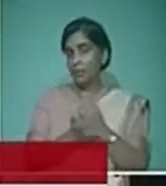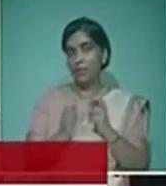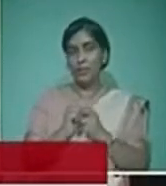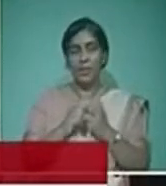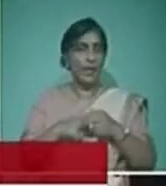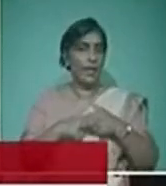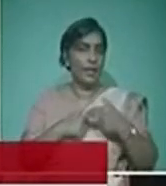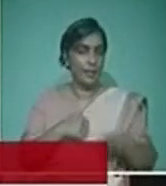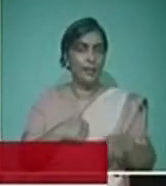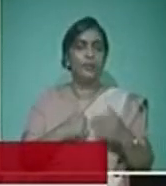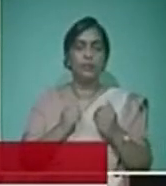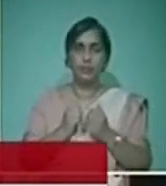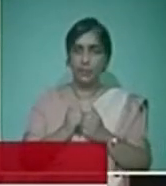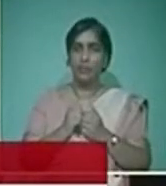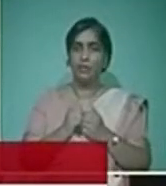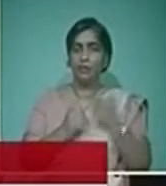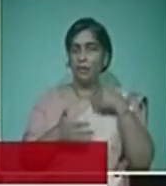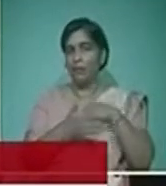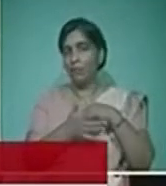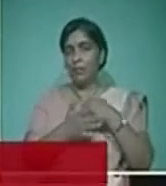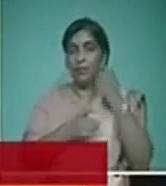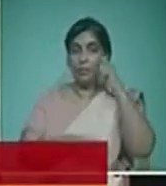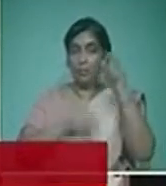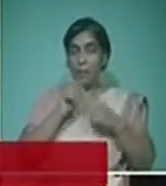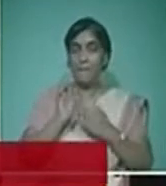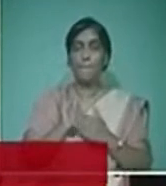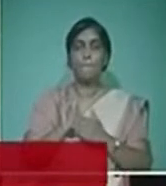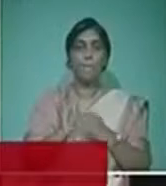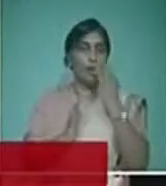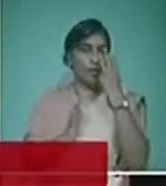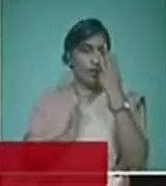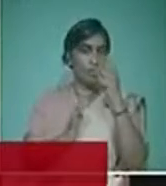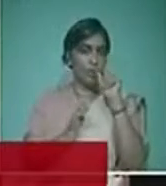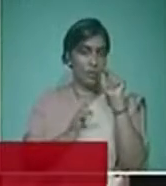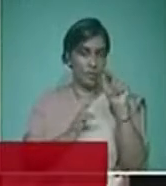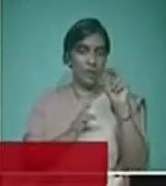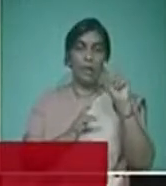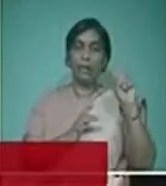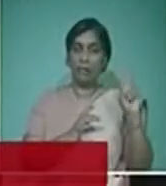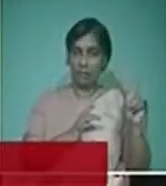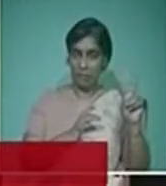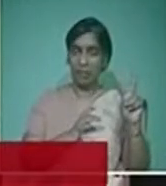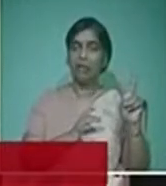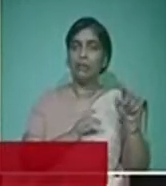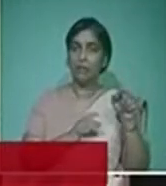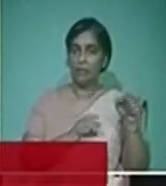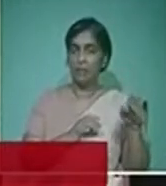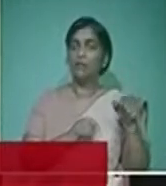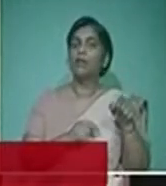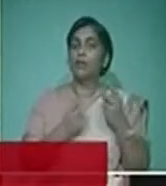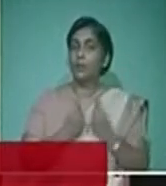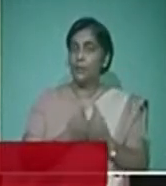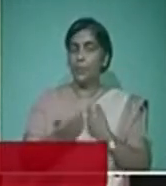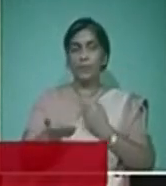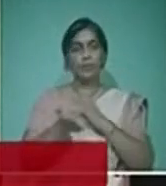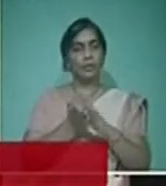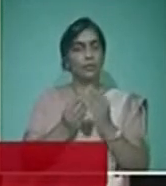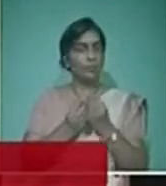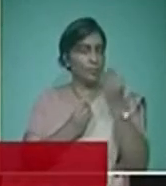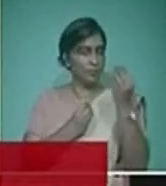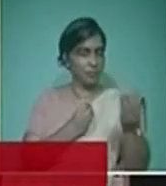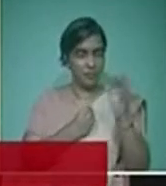හේතුවෙන් පීඩාවටපත් පුද්ගලයන් මිලියන 3.2ක් පමණ සඳහා කඩිනමින් සහන